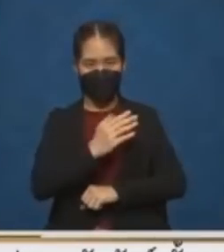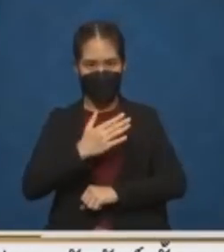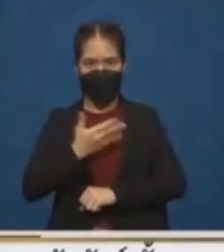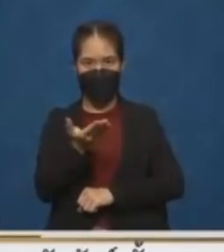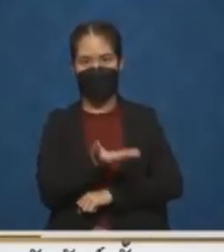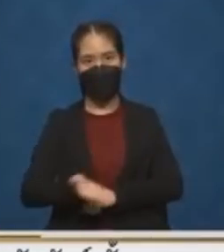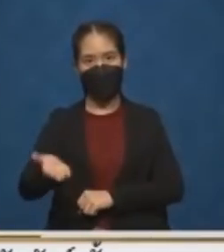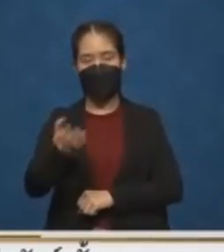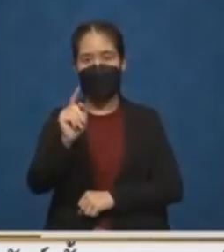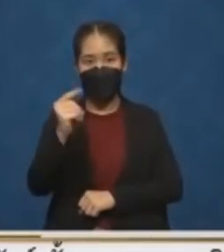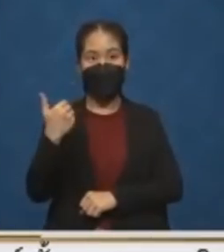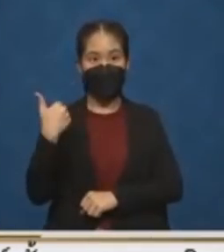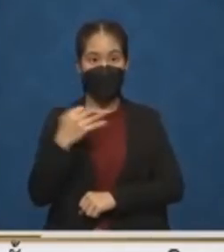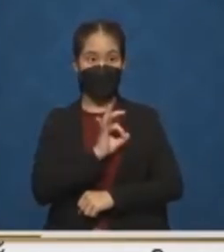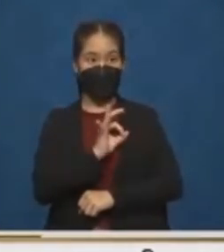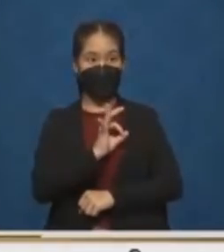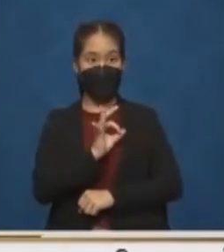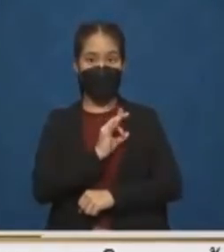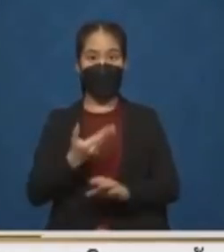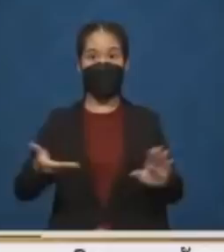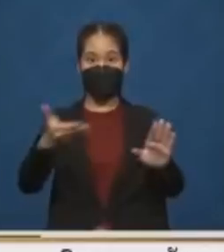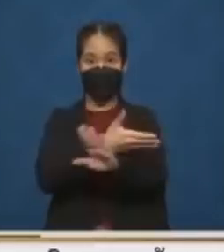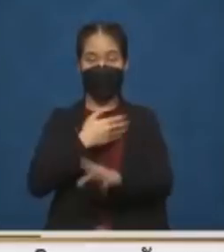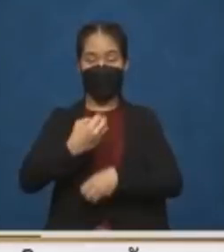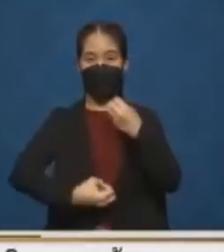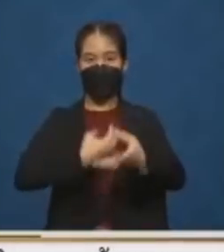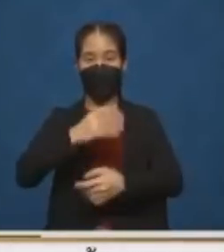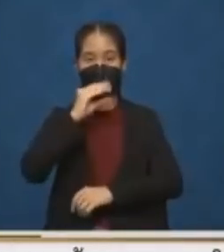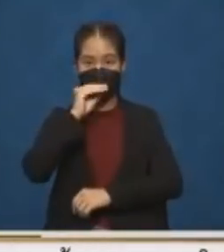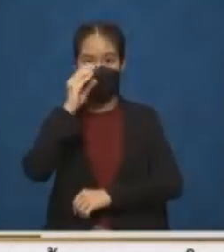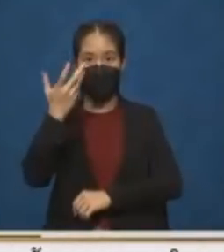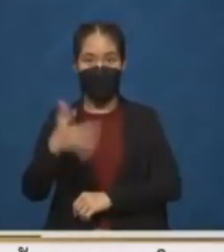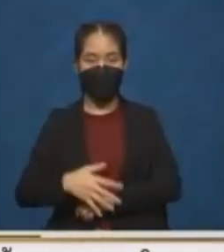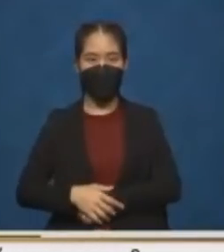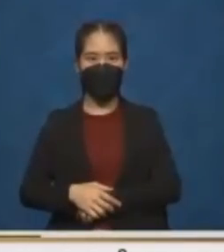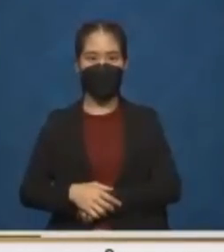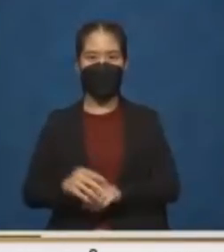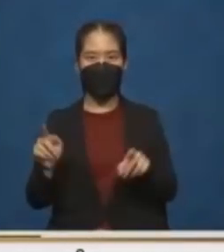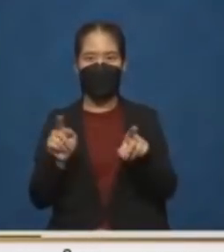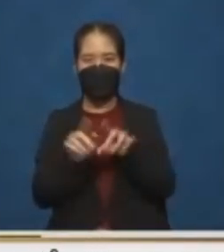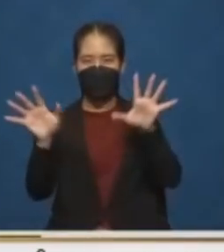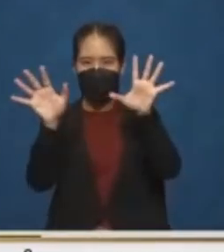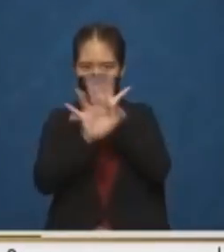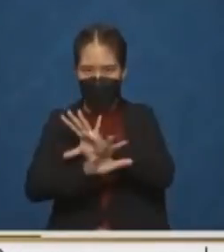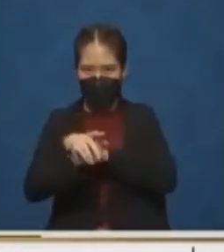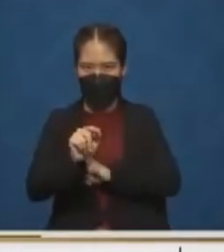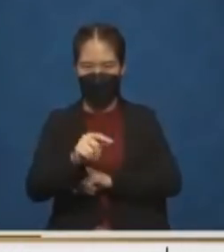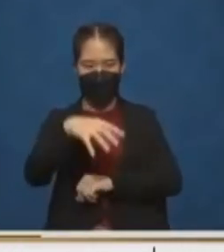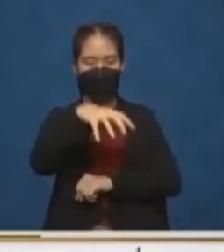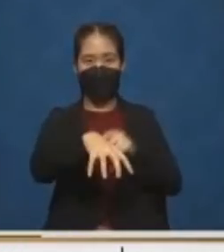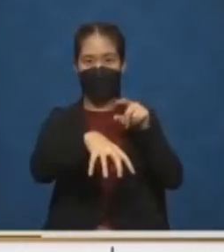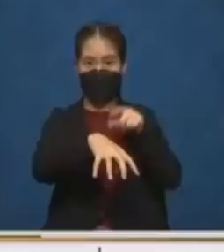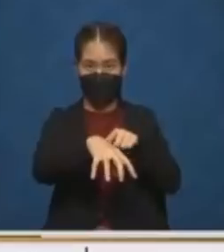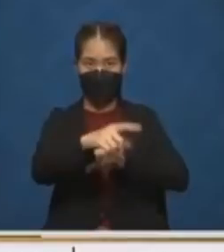อนุญาตได้ว่ามีสมาชิบางท่านได้ก่อนหนานี้ว่าองค์การเพศสัจกรมนั้นคือในหน้า ค้าความตาย ค้าวัซ